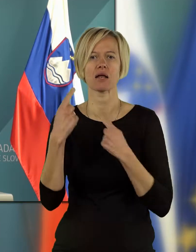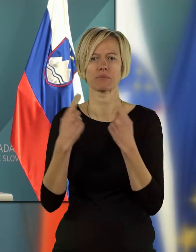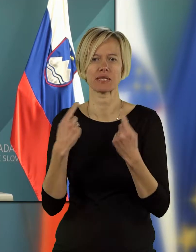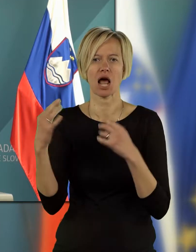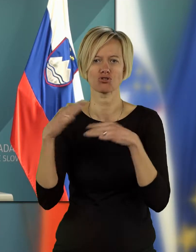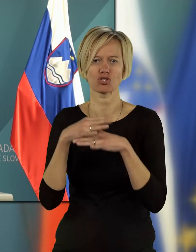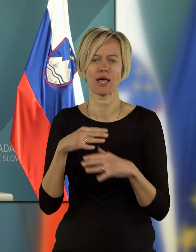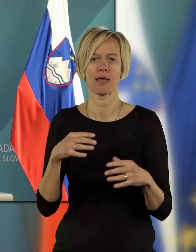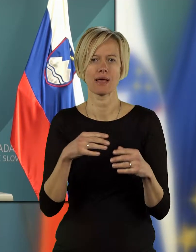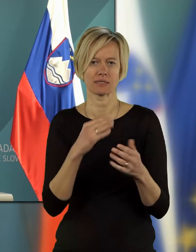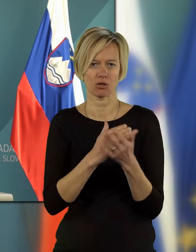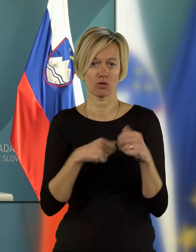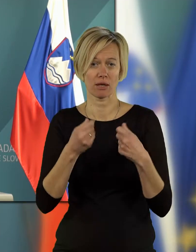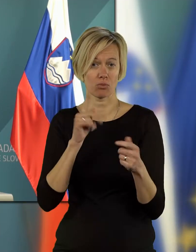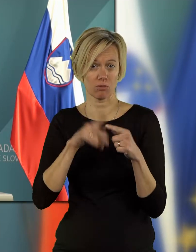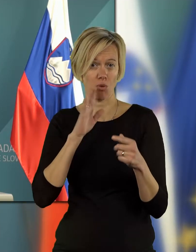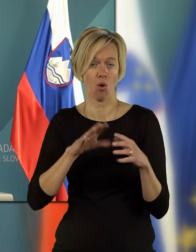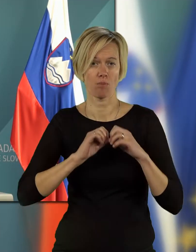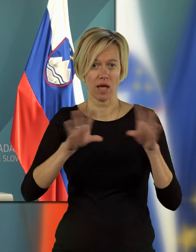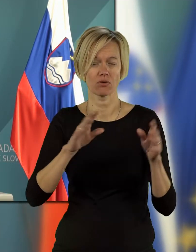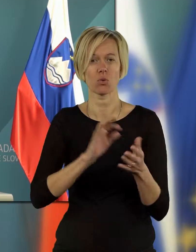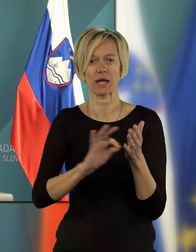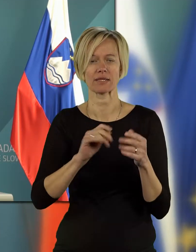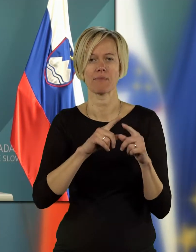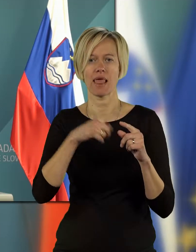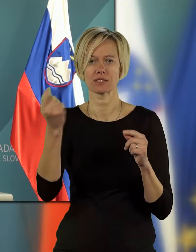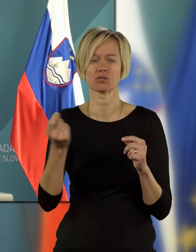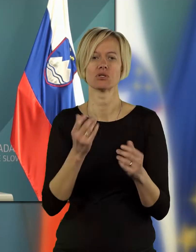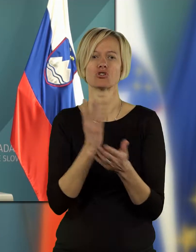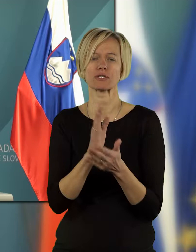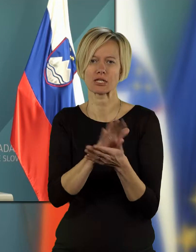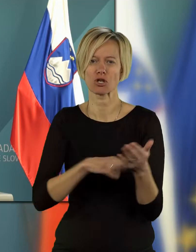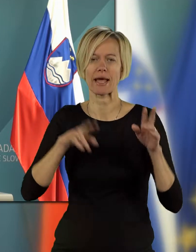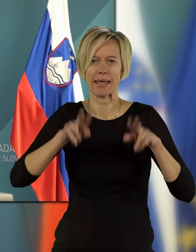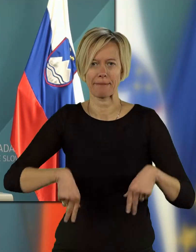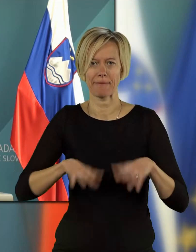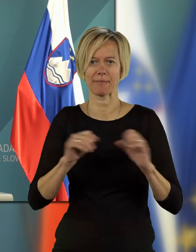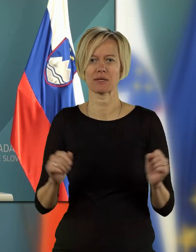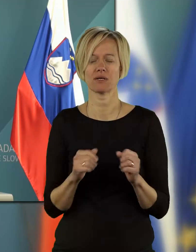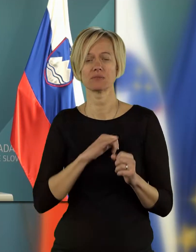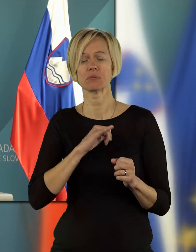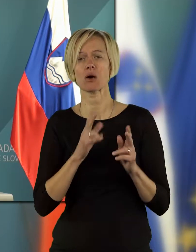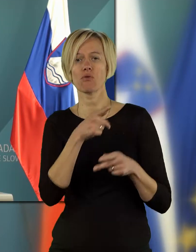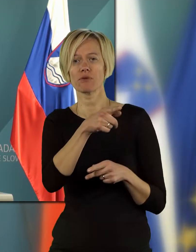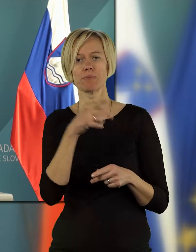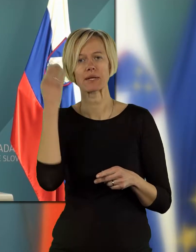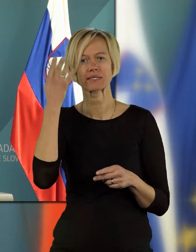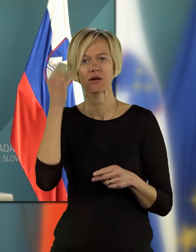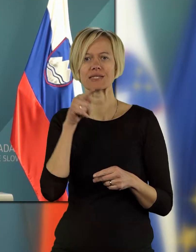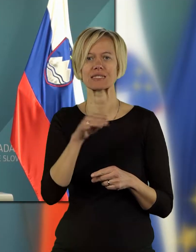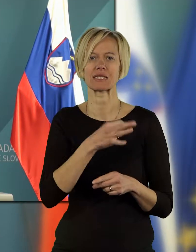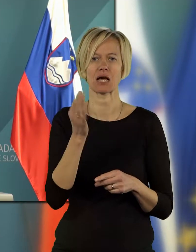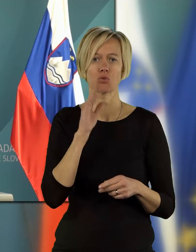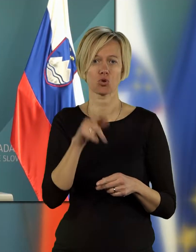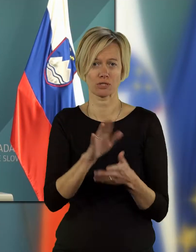arbitražne zakonodaje in ko bo objavljen v uradnem listu, se s tem tudi dejansko začenja implementacija. Zanima me, kako si vi predstavljate,